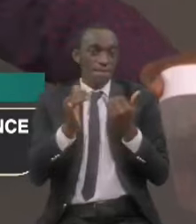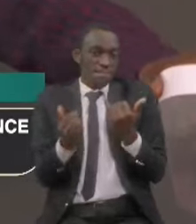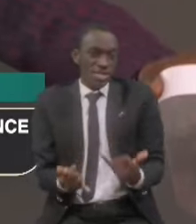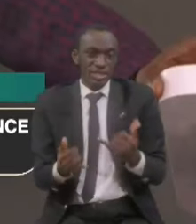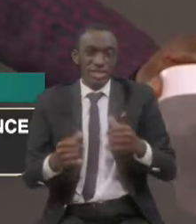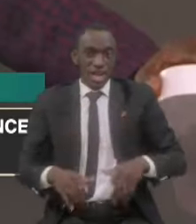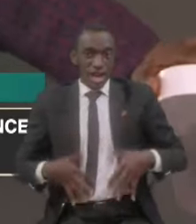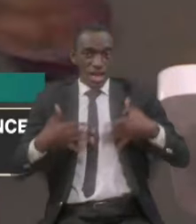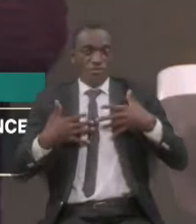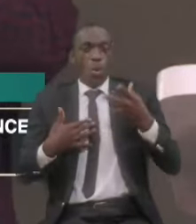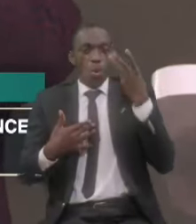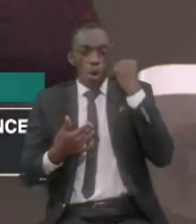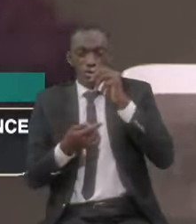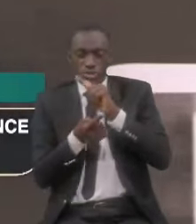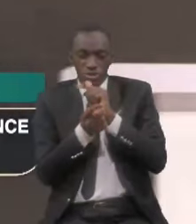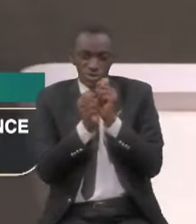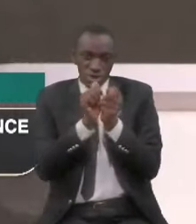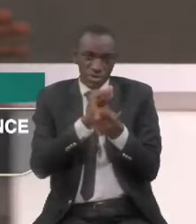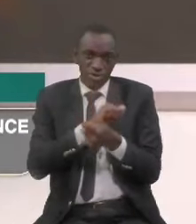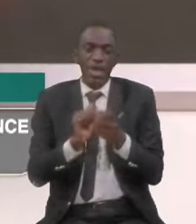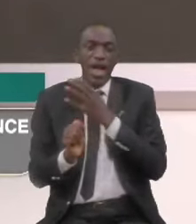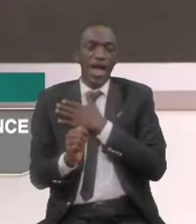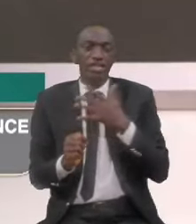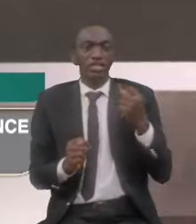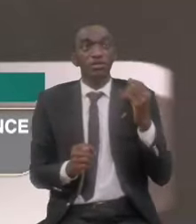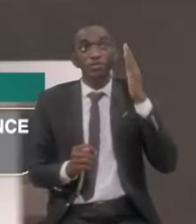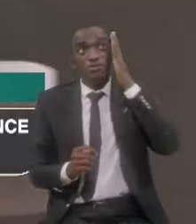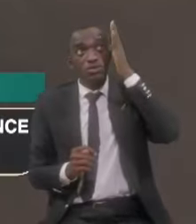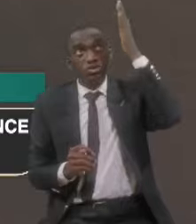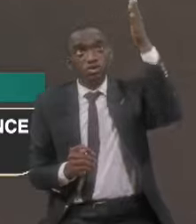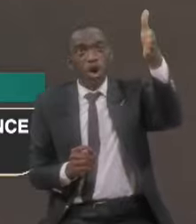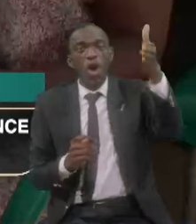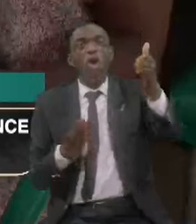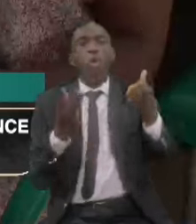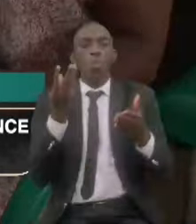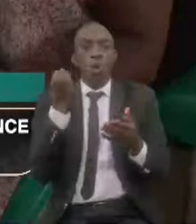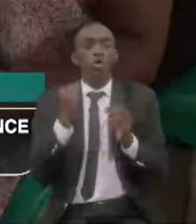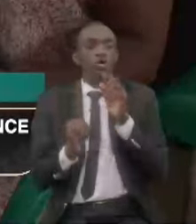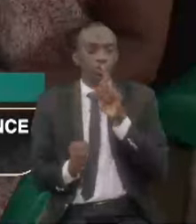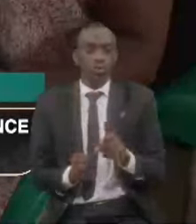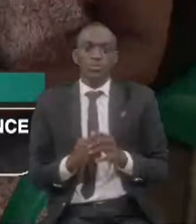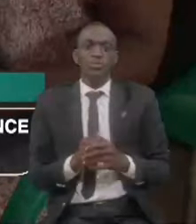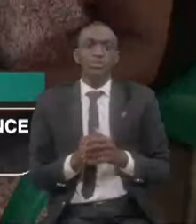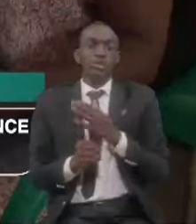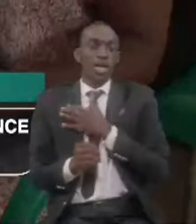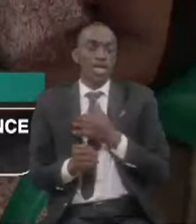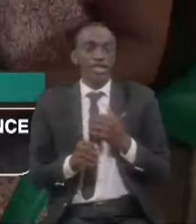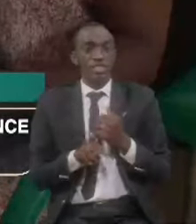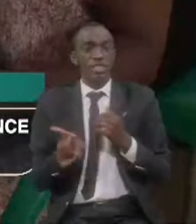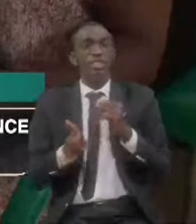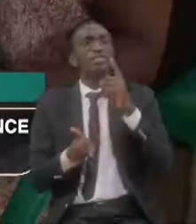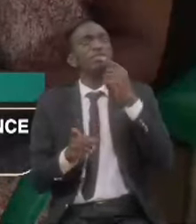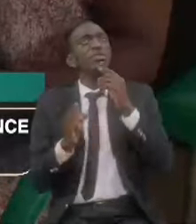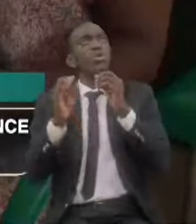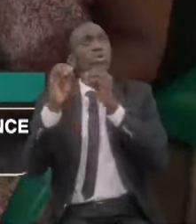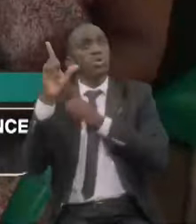son avenir était réassuré. Et rassuré. Et quand il a dit: Seigneur, maintenant, je